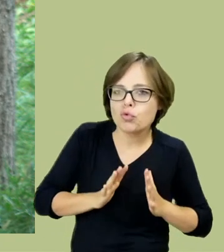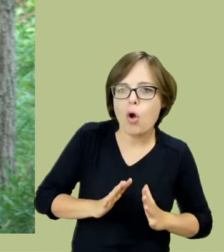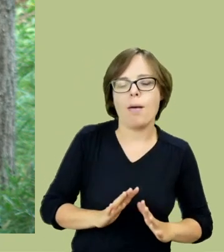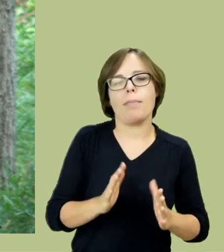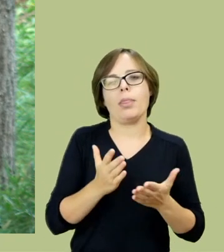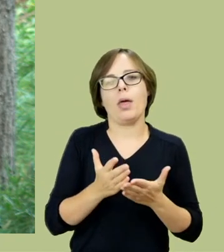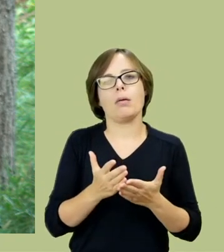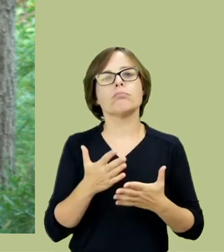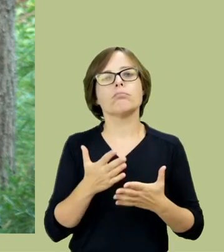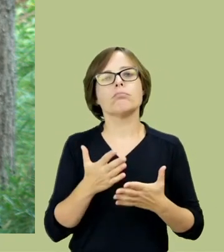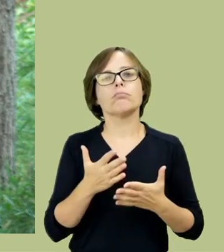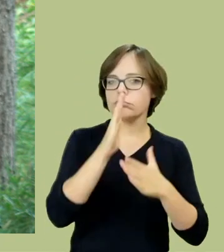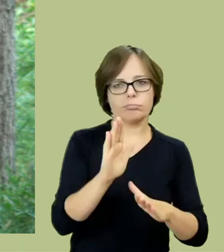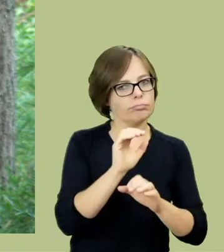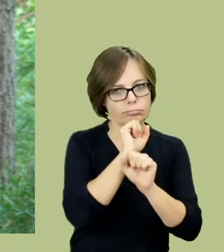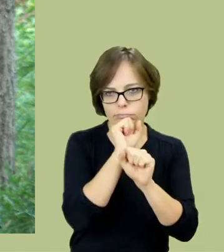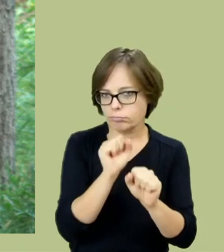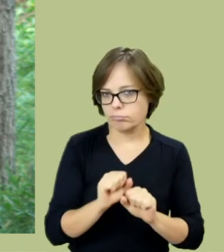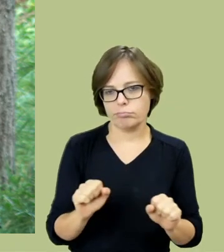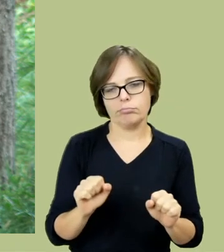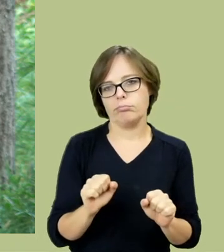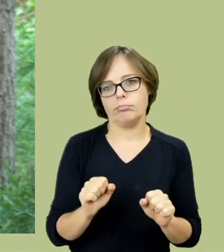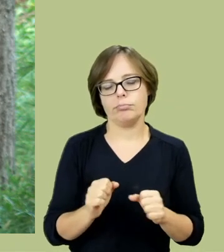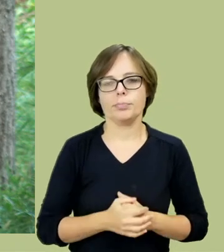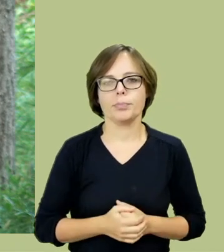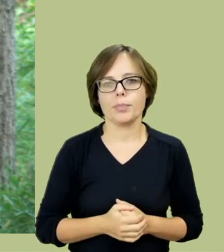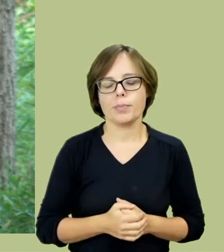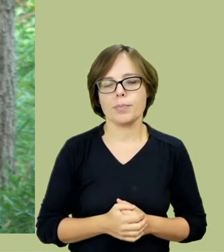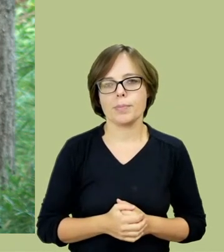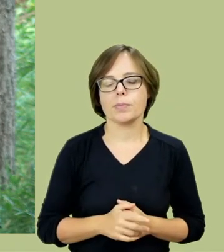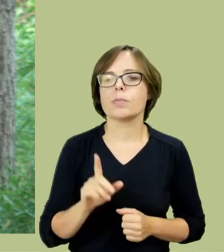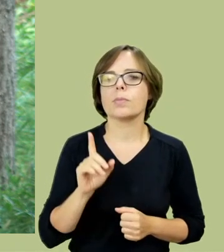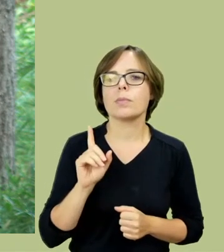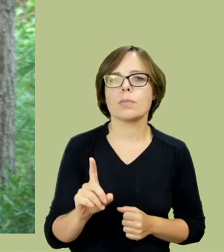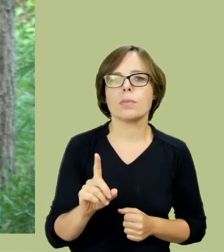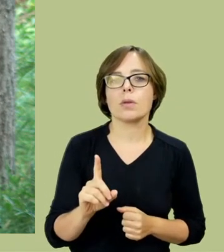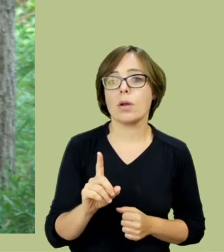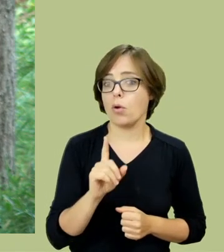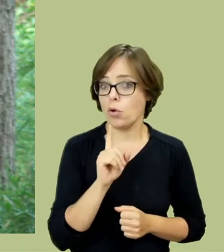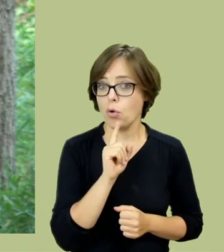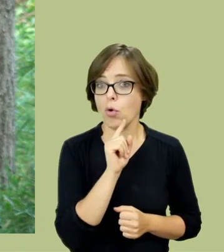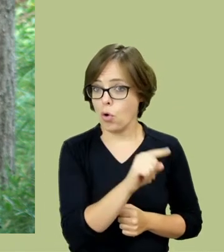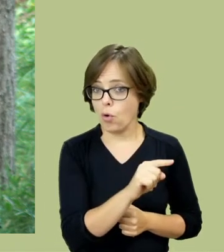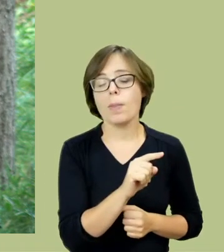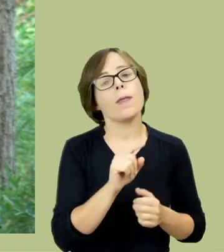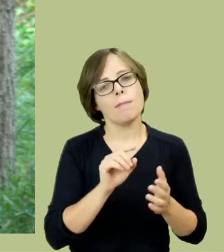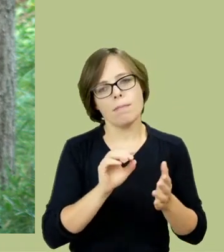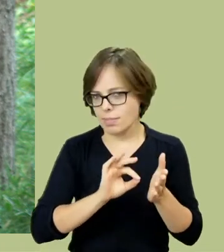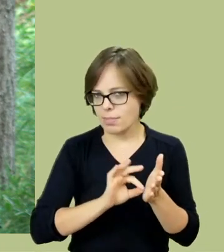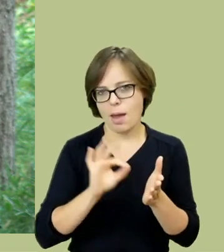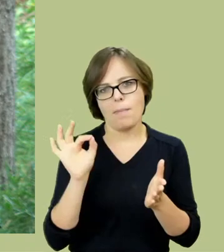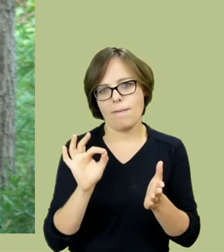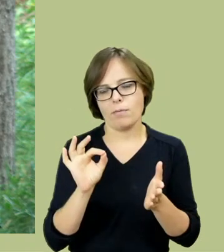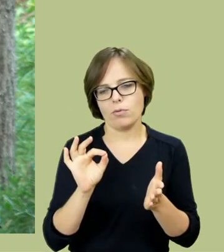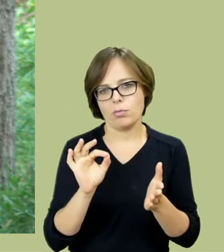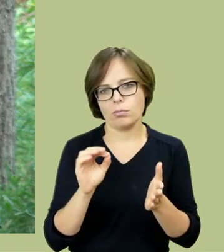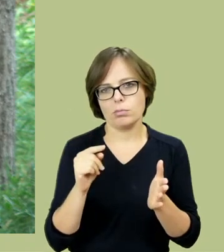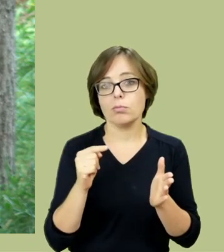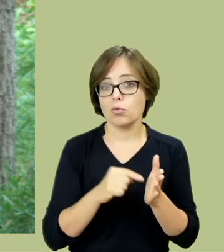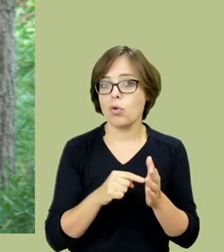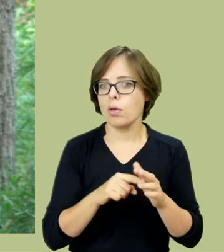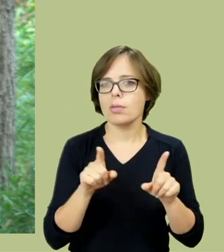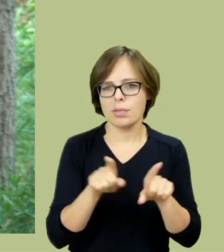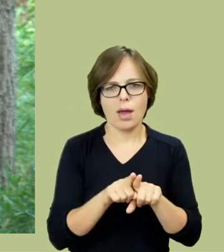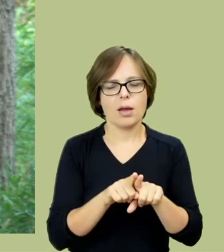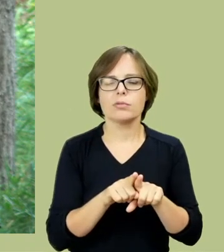nie eksponowała swojej osoby. Natomiast była na pewno, i to musiała być też cecha